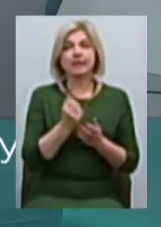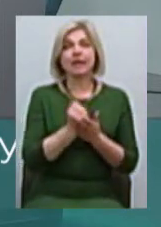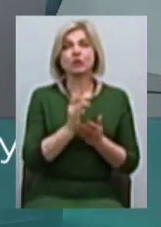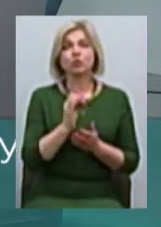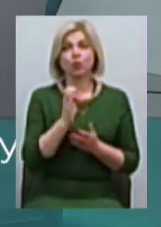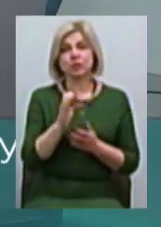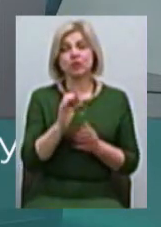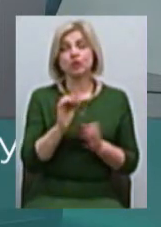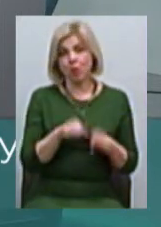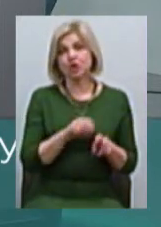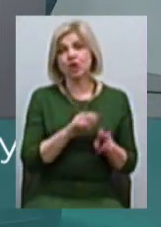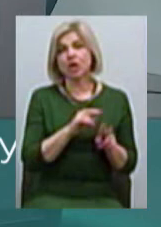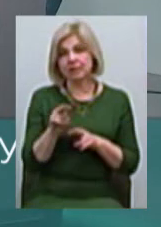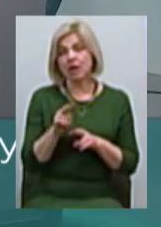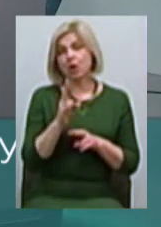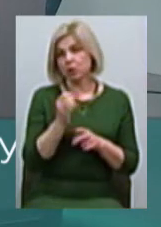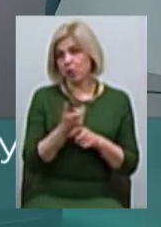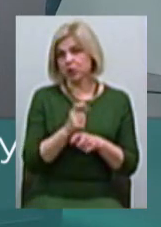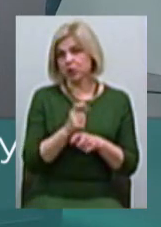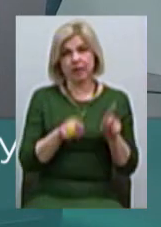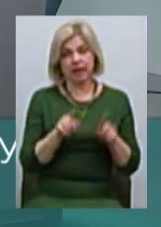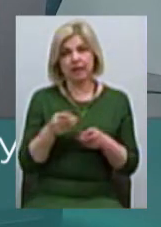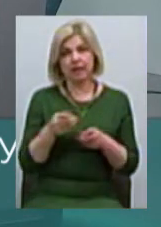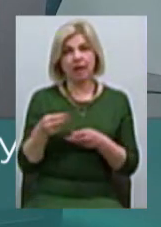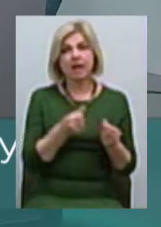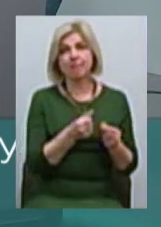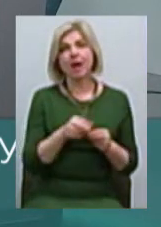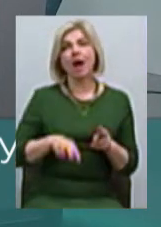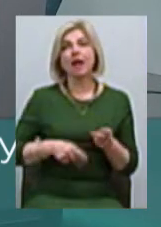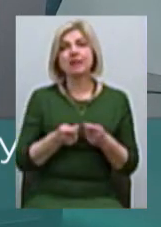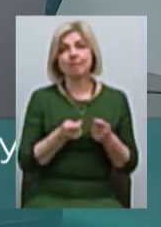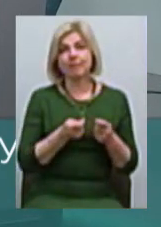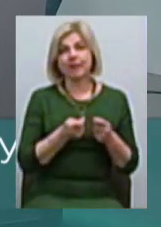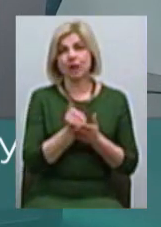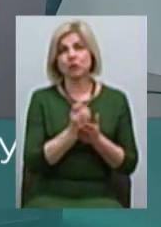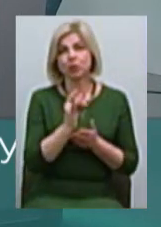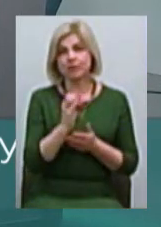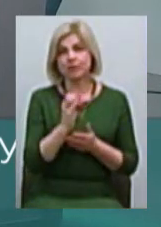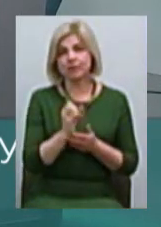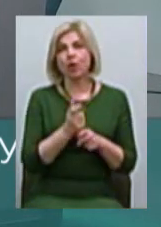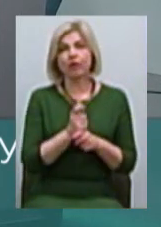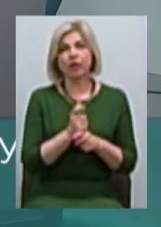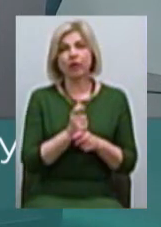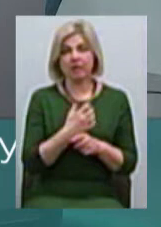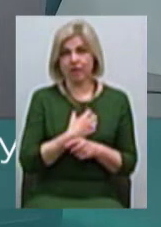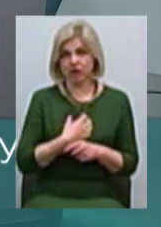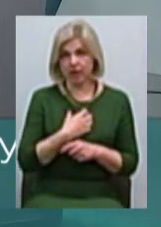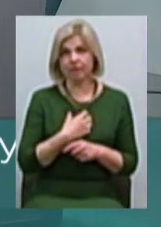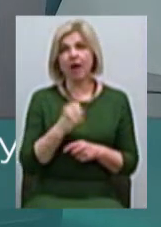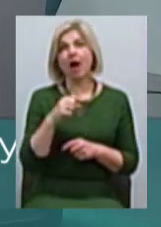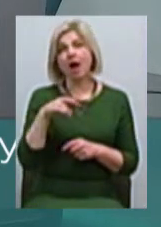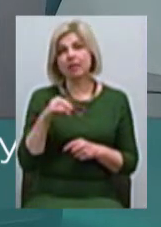може спостерігатися, але дуже рідко. Вплив адмінресурса, він саме важливий, але